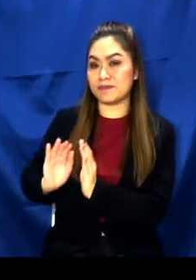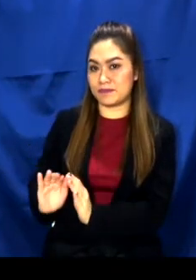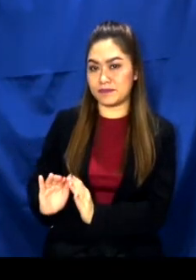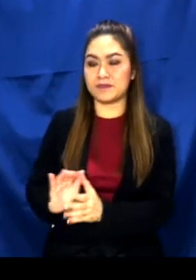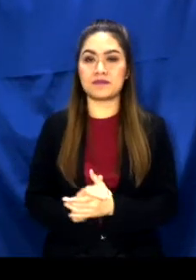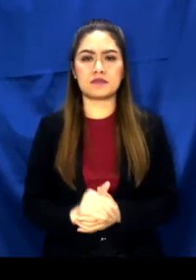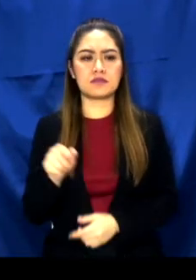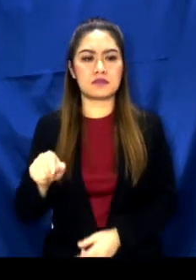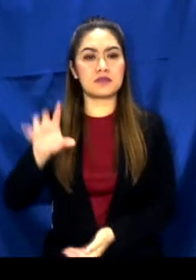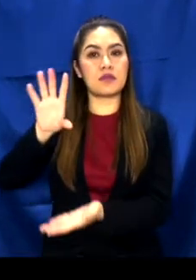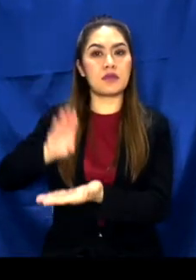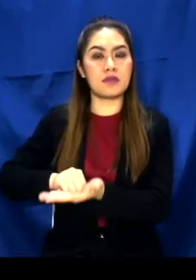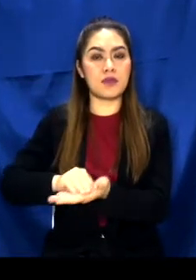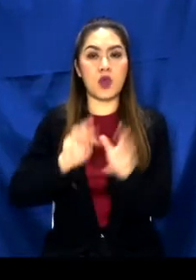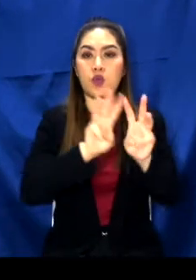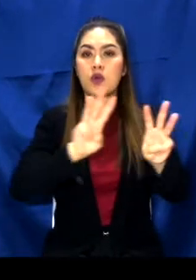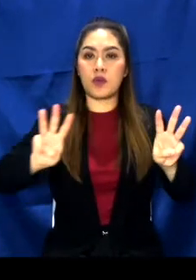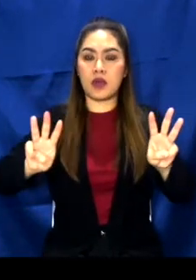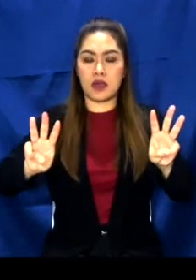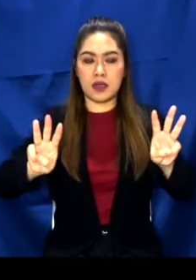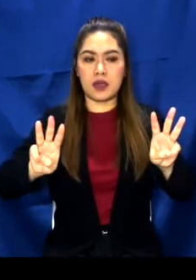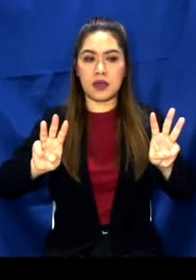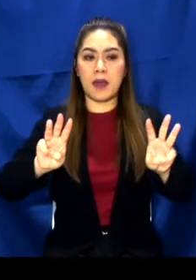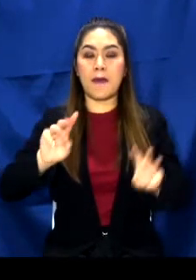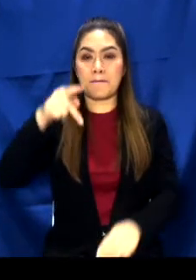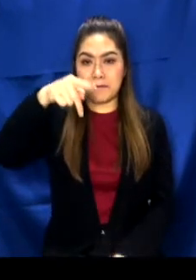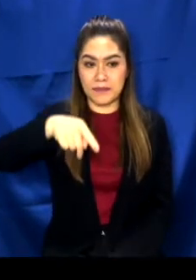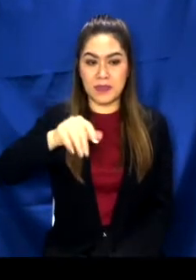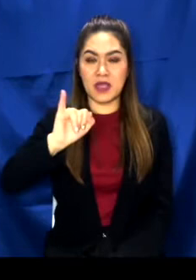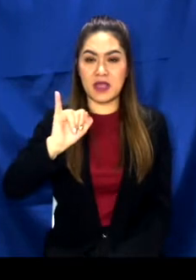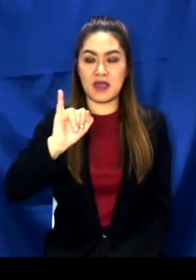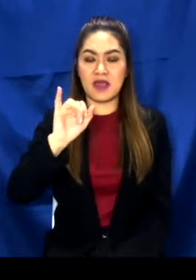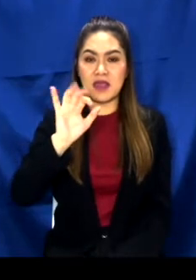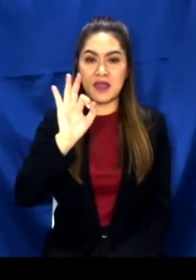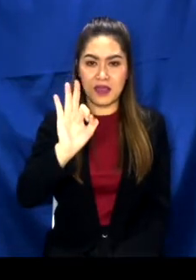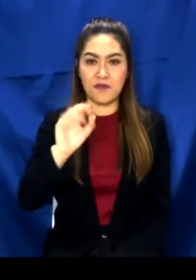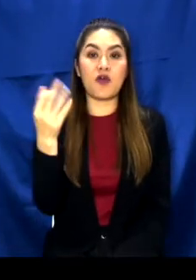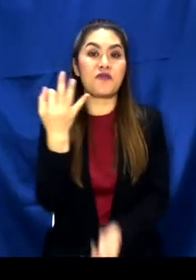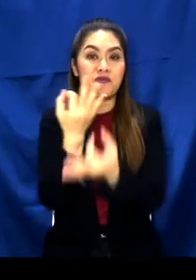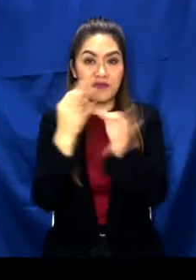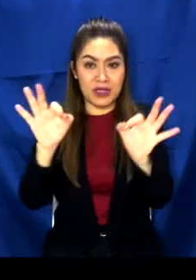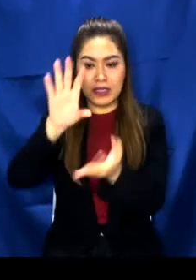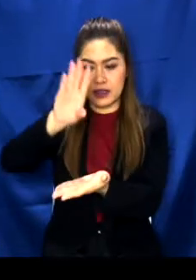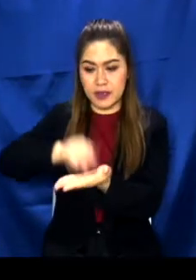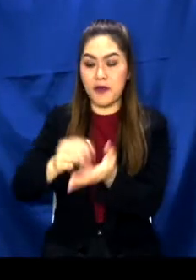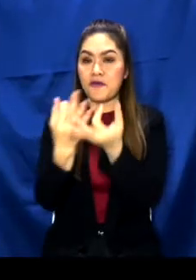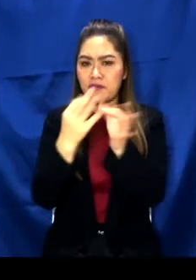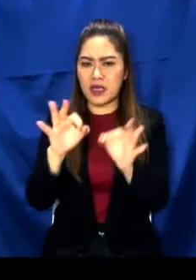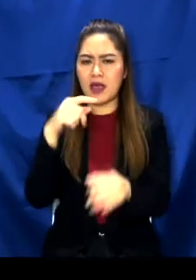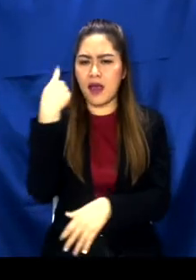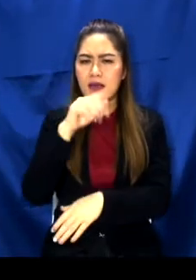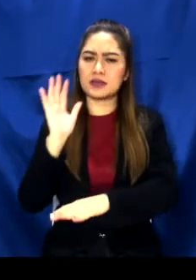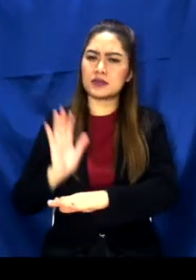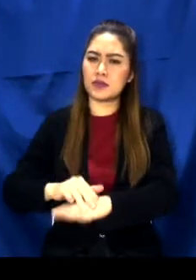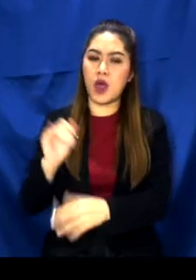เนี้ยครูก็ไปดาวน์โหลดใน www prefix มา prefix.com มานะคะก็คือจะได้ฟรีมาแต่ว่าถ้าใครถนัด